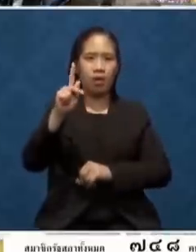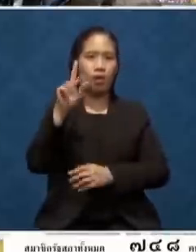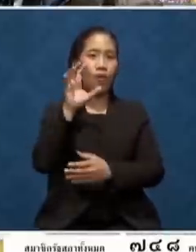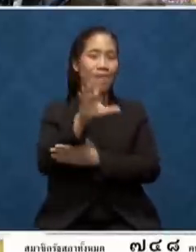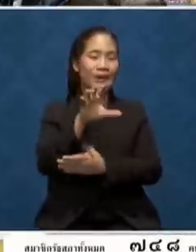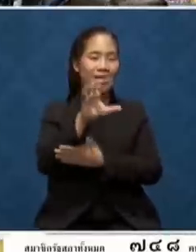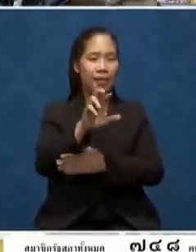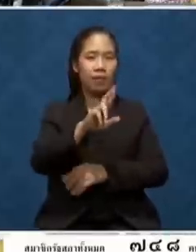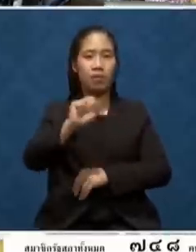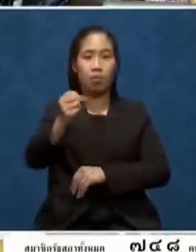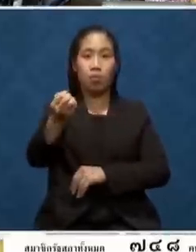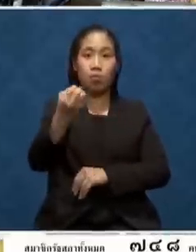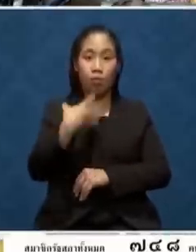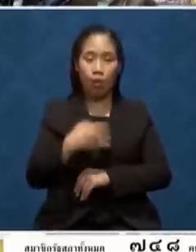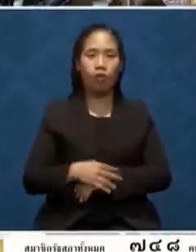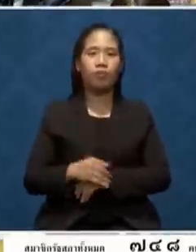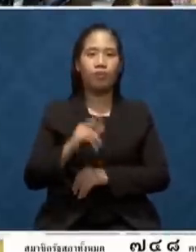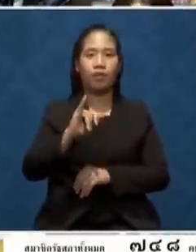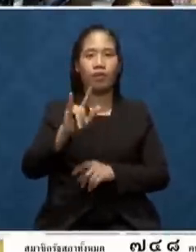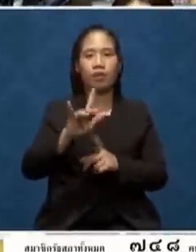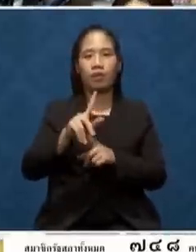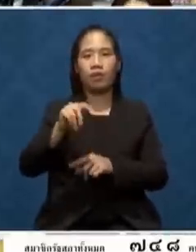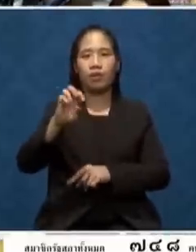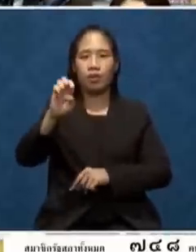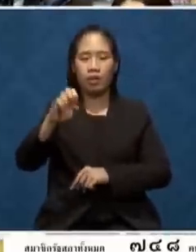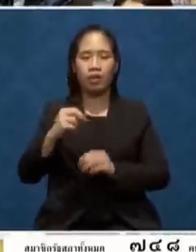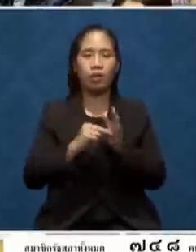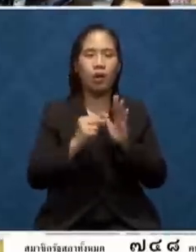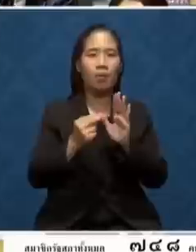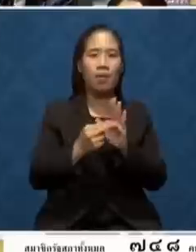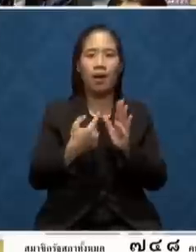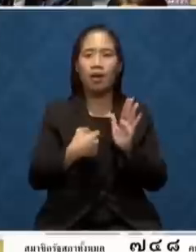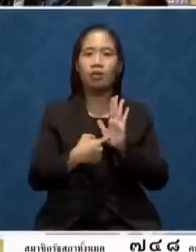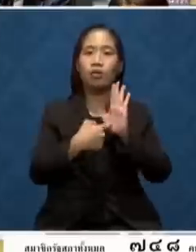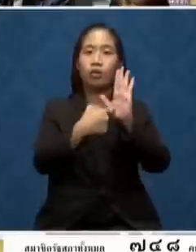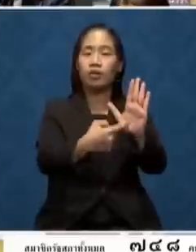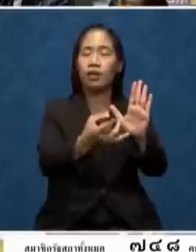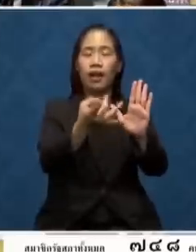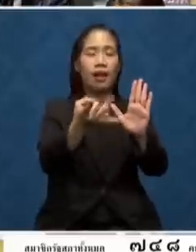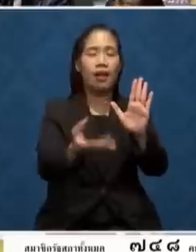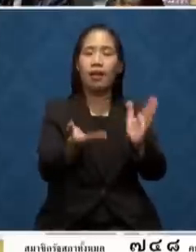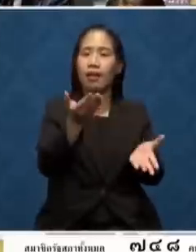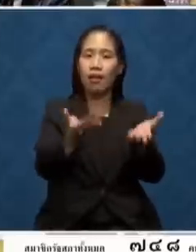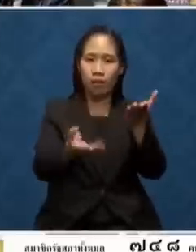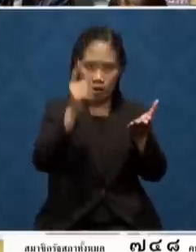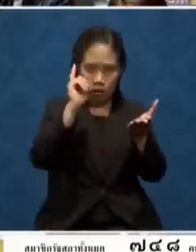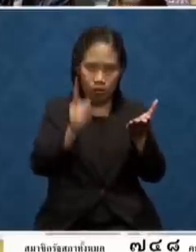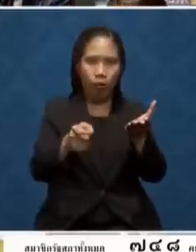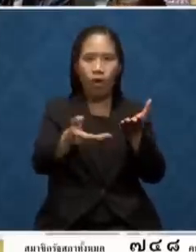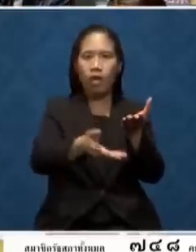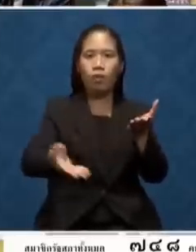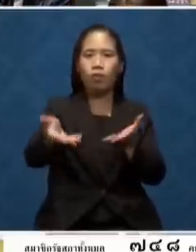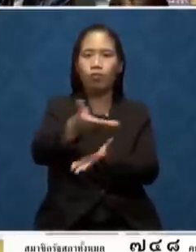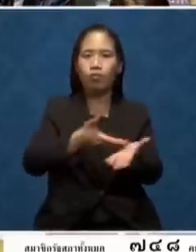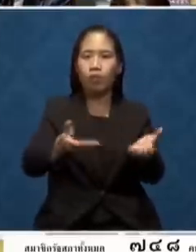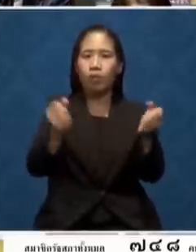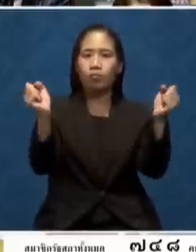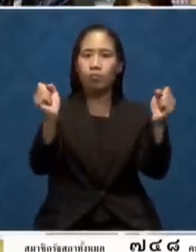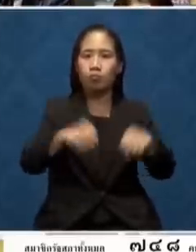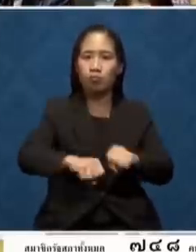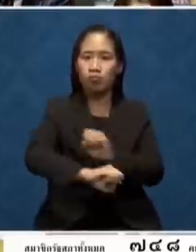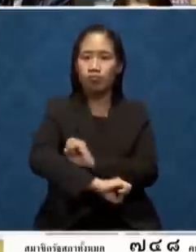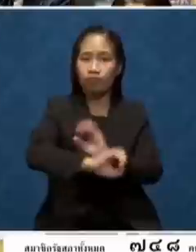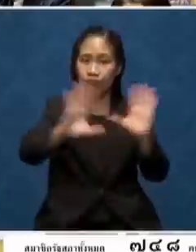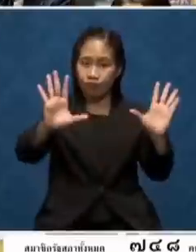สภาผู้แทนราษฎรบอกว่าญัตติคือข้อเสนอใดๆที่มีความมุ่งหมายให้สภาลงมติหรือชี้ขาดว่าจะให้ปฏิบัติหรือ